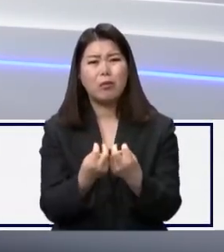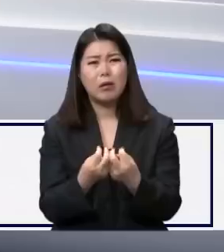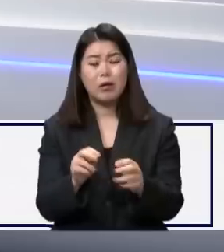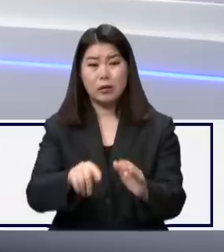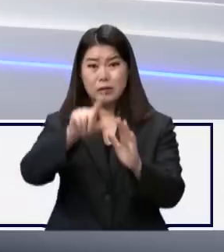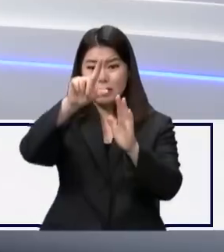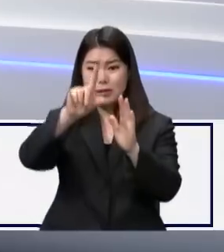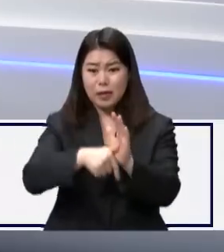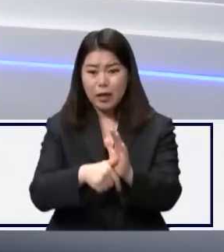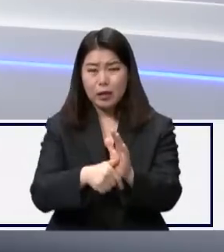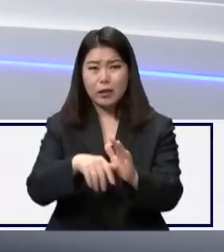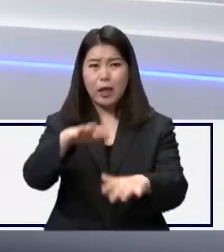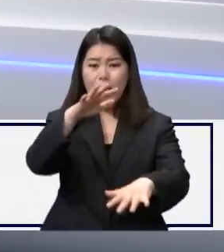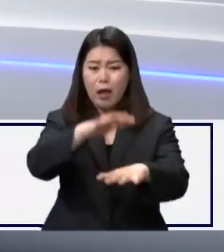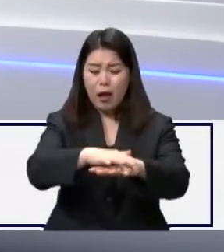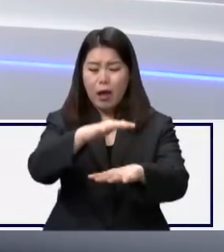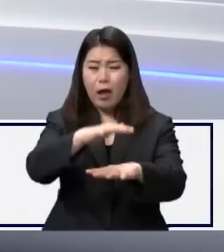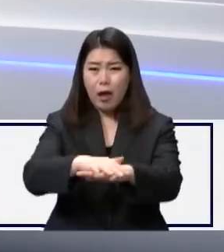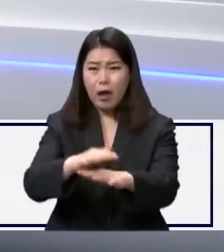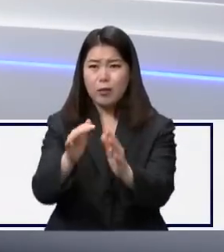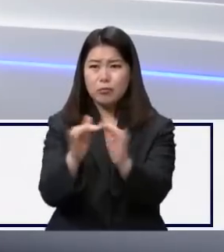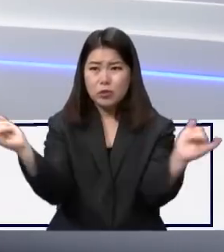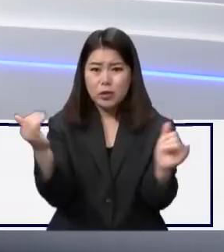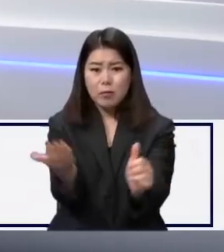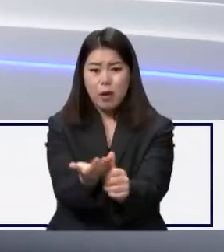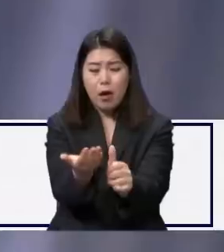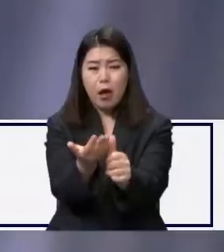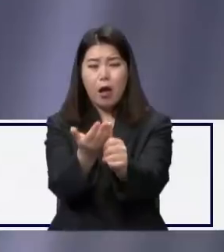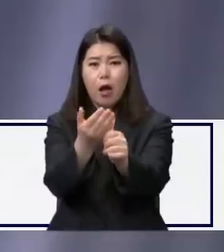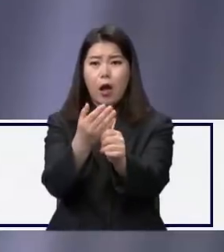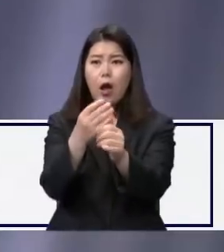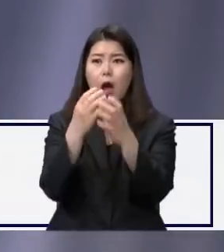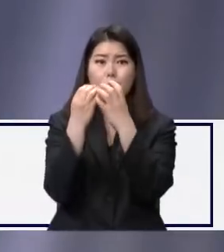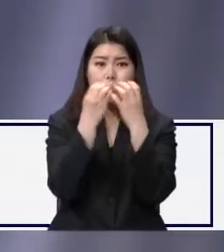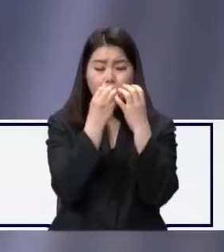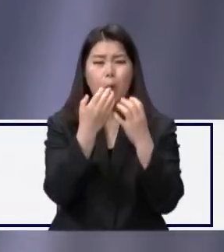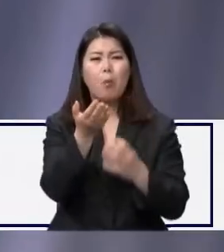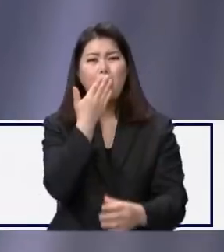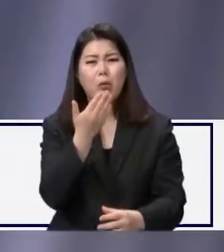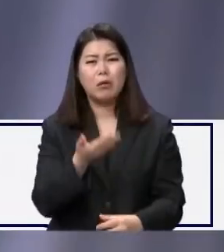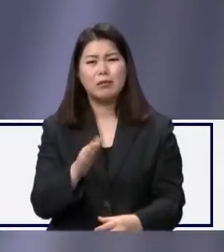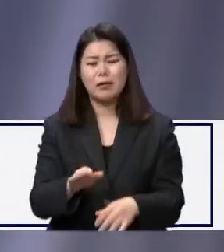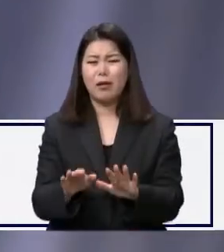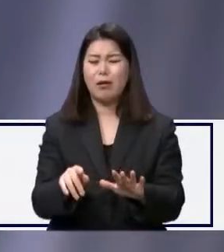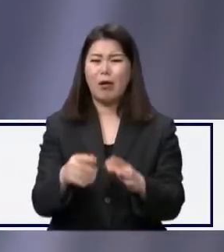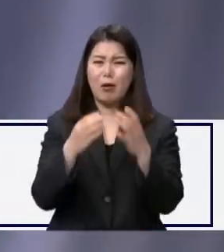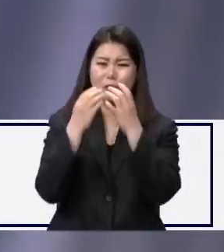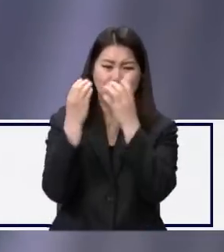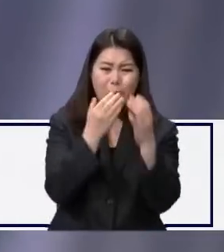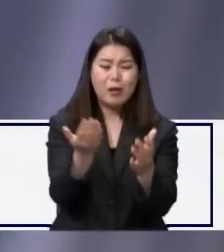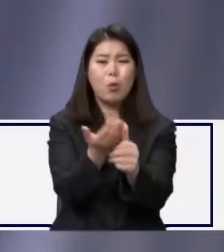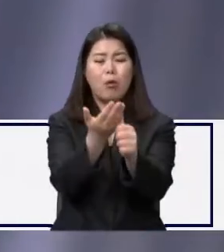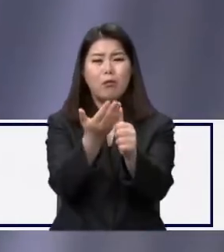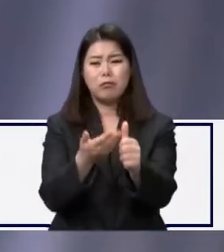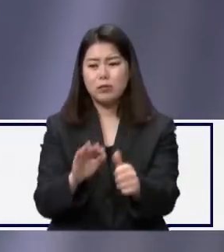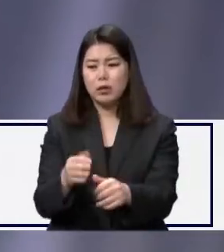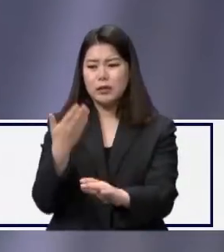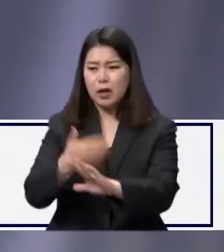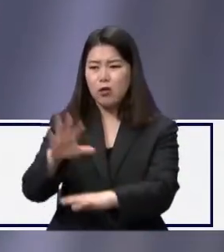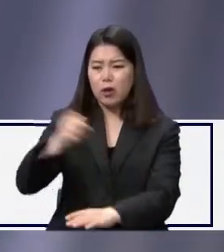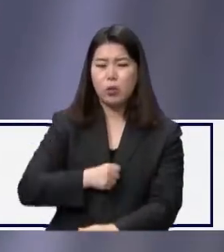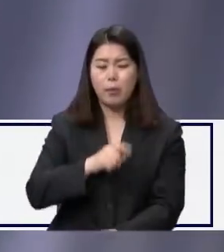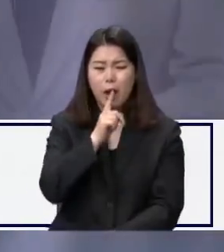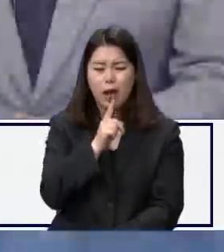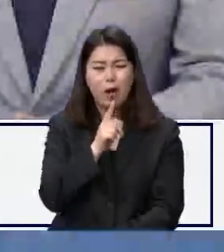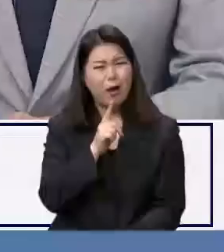수확한 수박을 먹는 자리였습니다 그럼 그 사람들이 수박 수확했는데 참외 갖고 가라고 할 수 없지 않습니까 오히려 이런